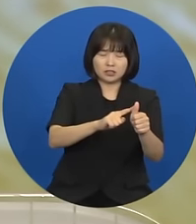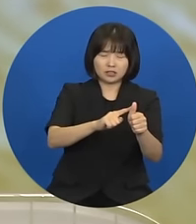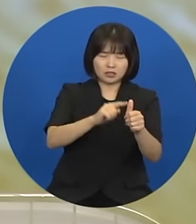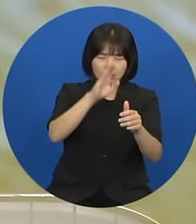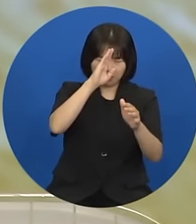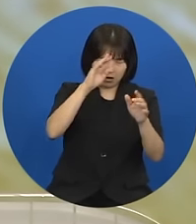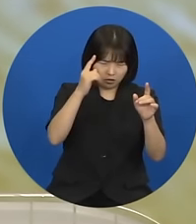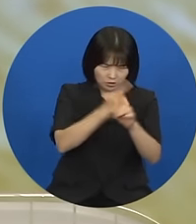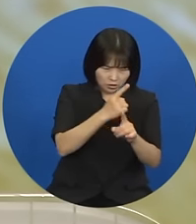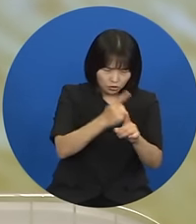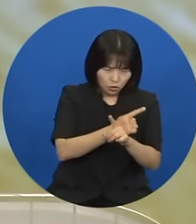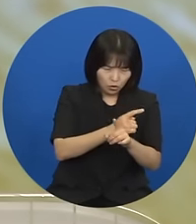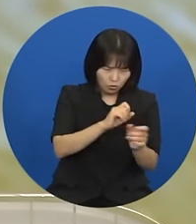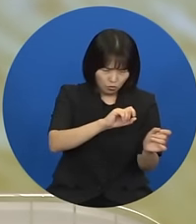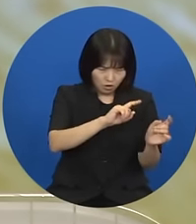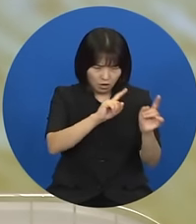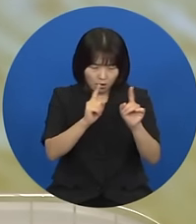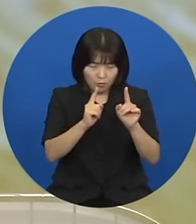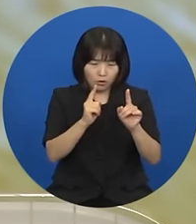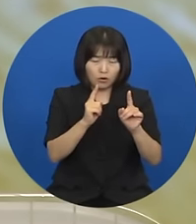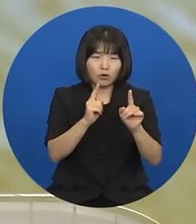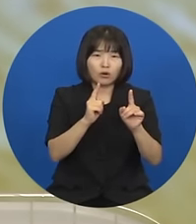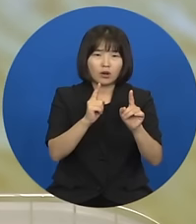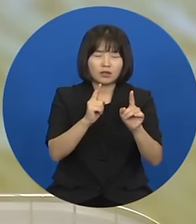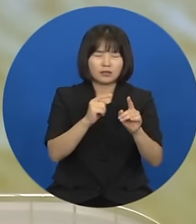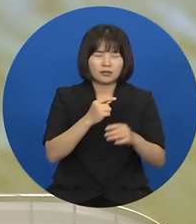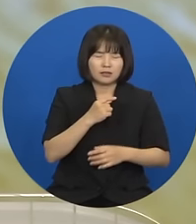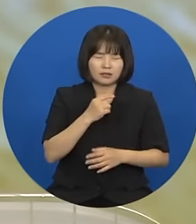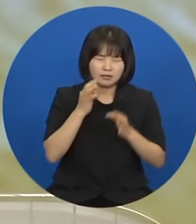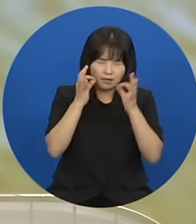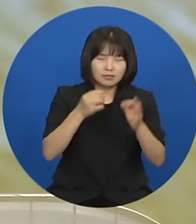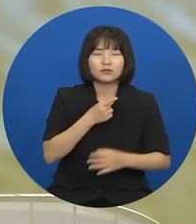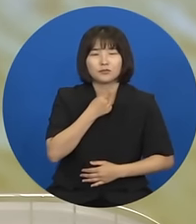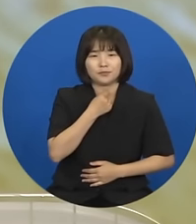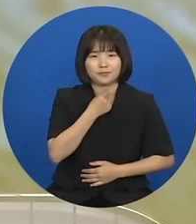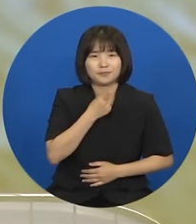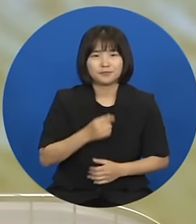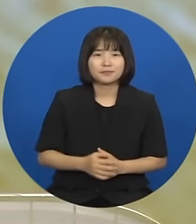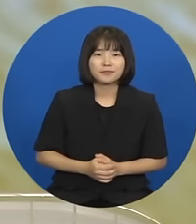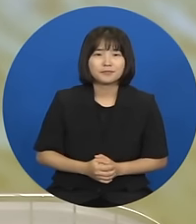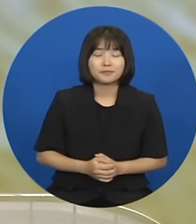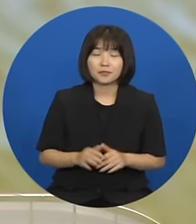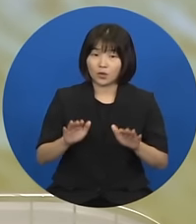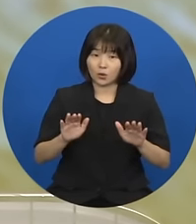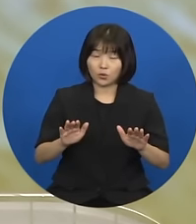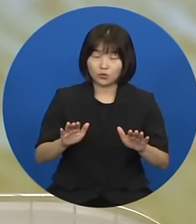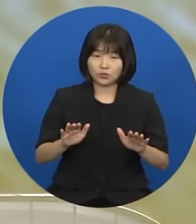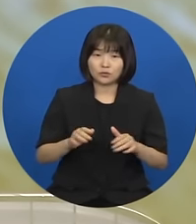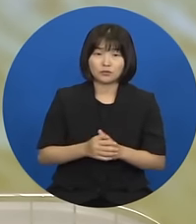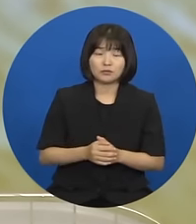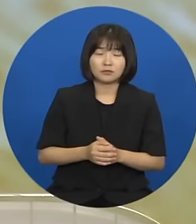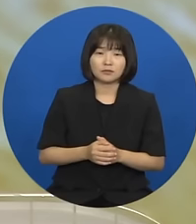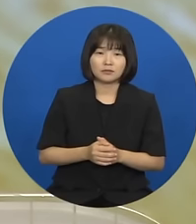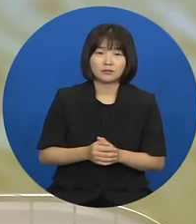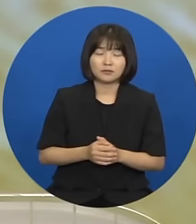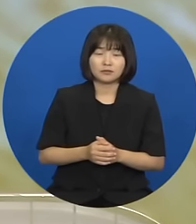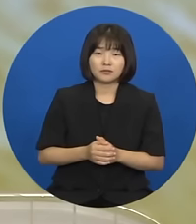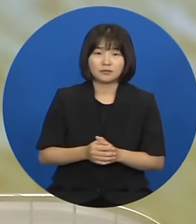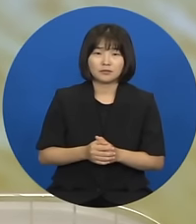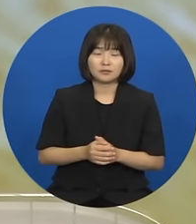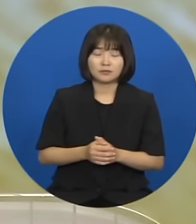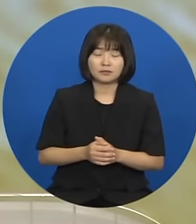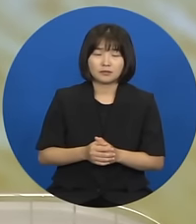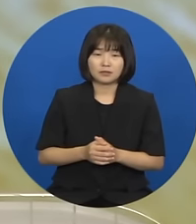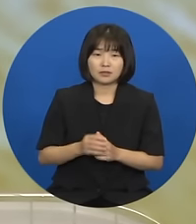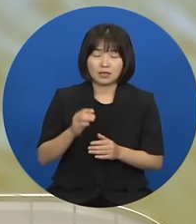치유하시고 회복시켜 주시길 간절히 소망합니다. 오늘 제가 앞서 말씀드린 어떤 목사님